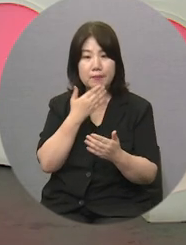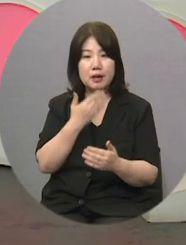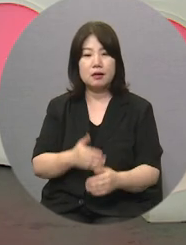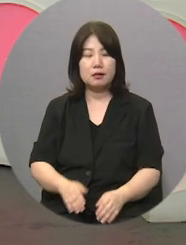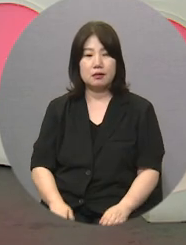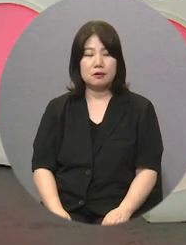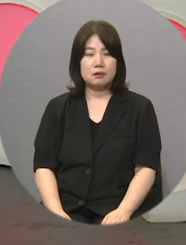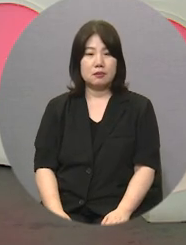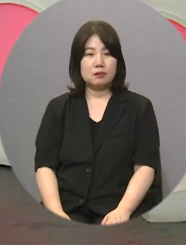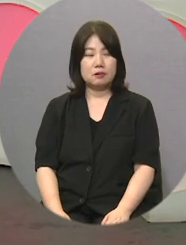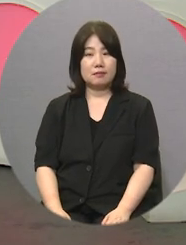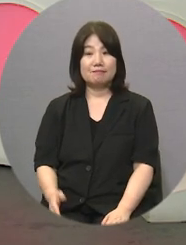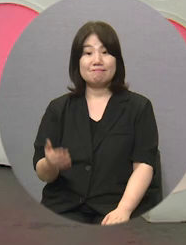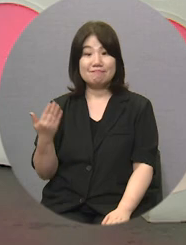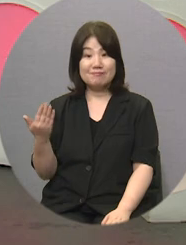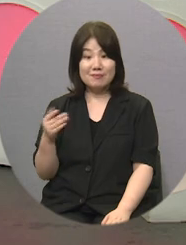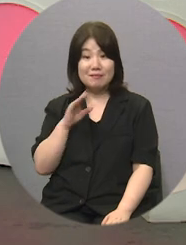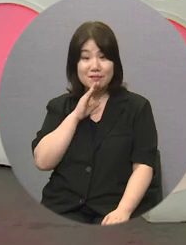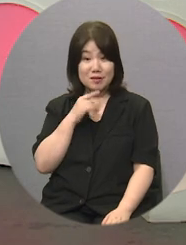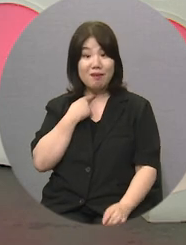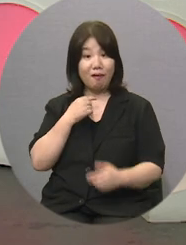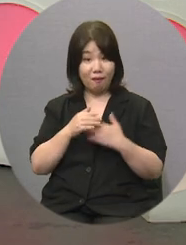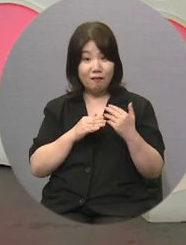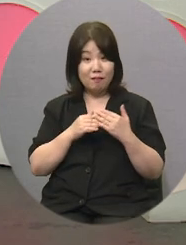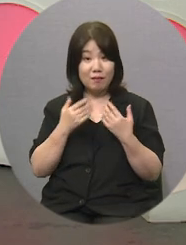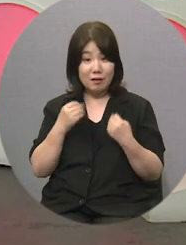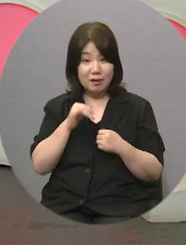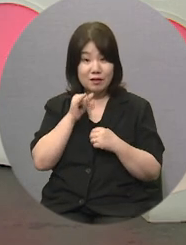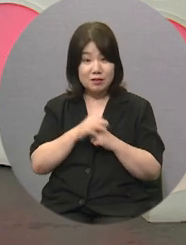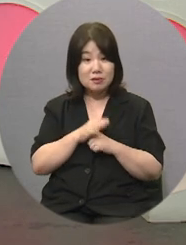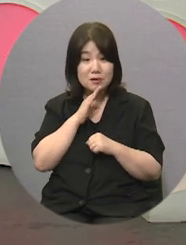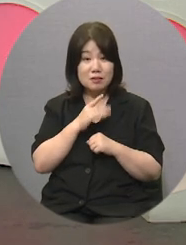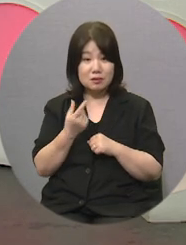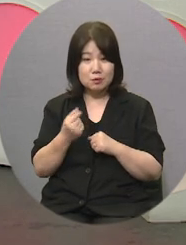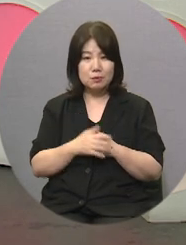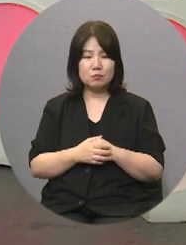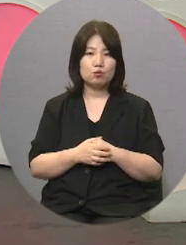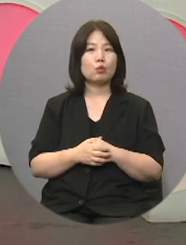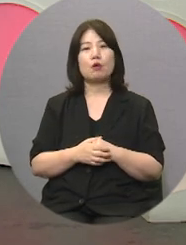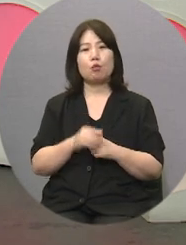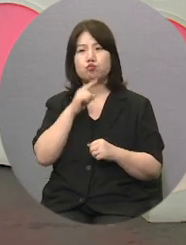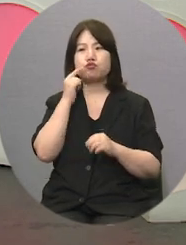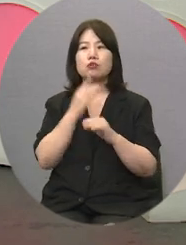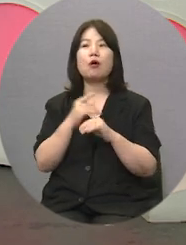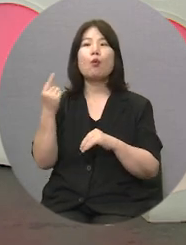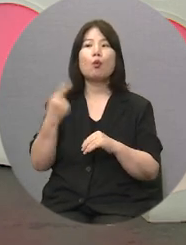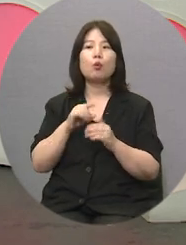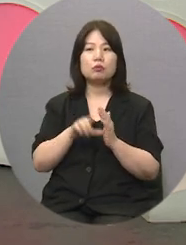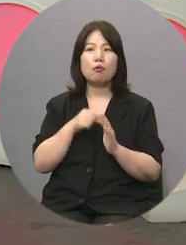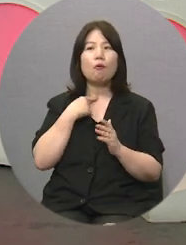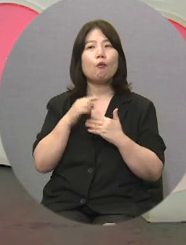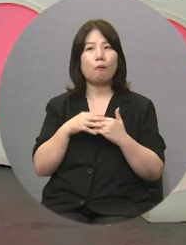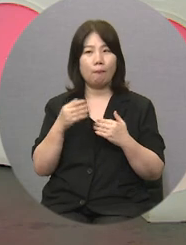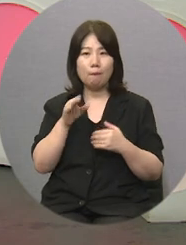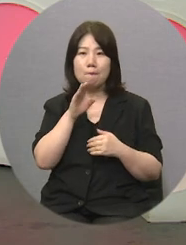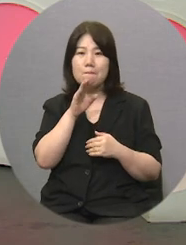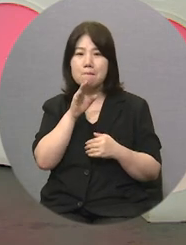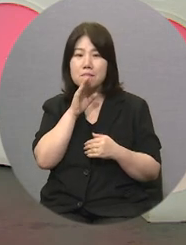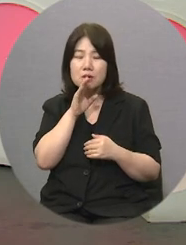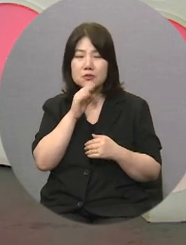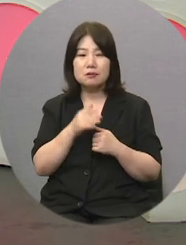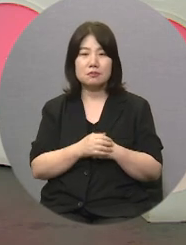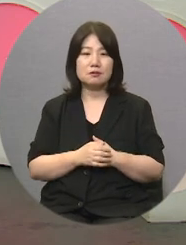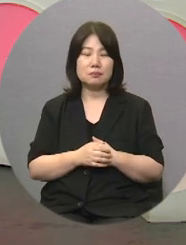아닐까. 그죠? 뭐 수연 씨도 그런 과정 많이 겪었잖아요. 어려운 그렇죠. 고통, 그죠? 네. 어마어마한 고통들도 많이 겪었을